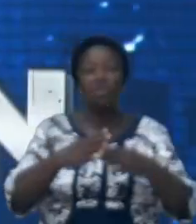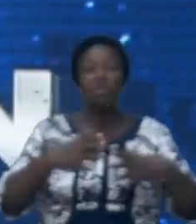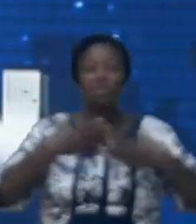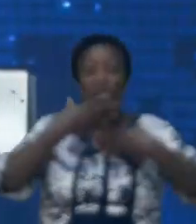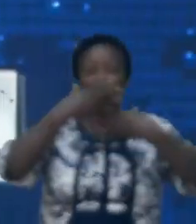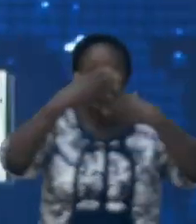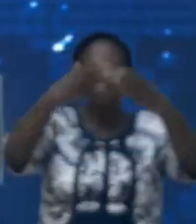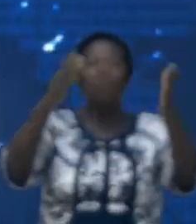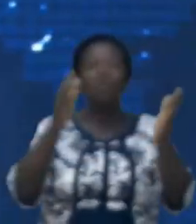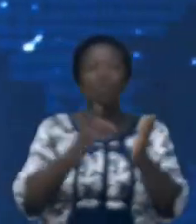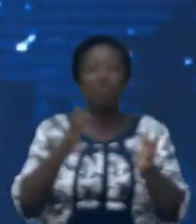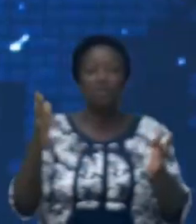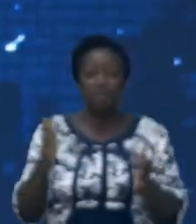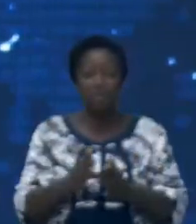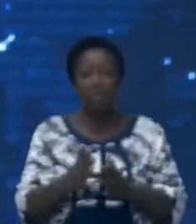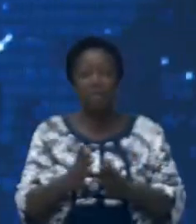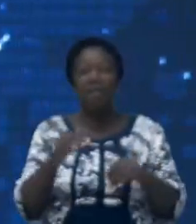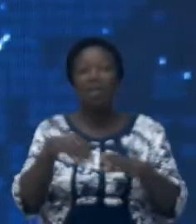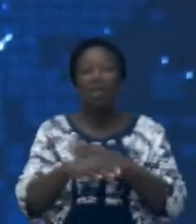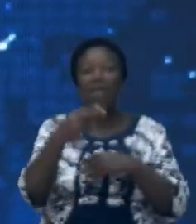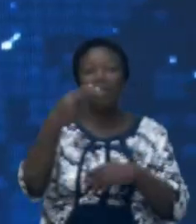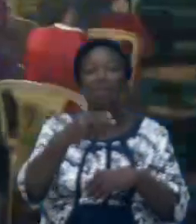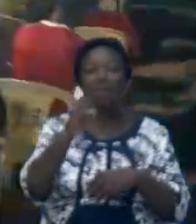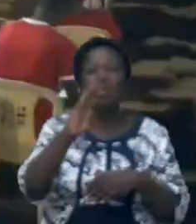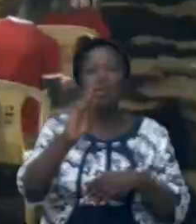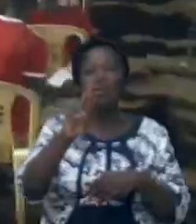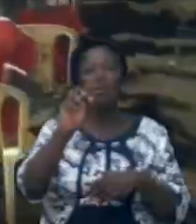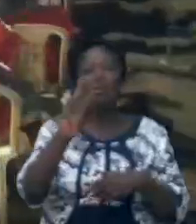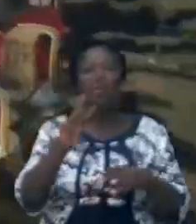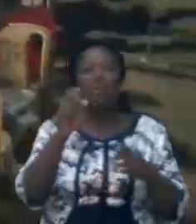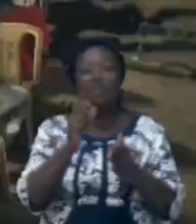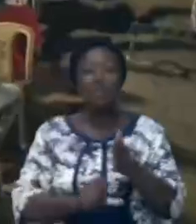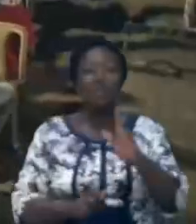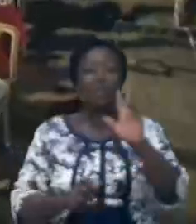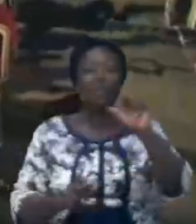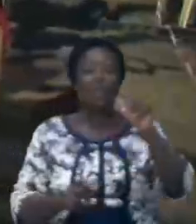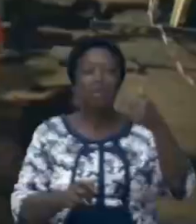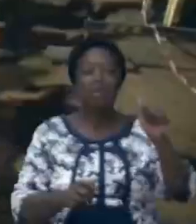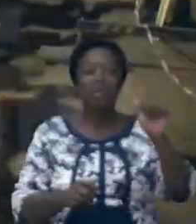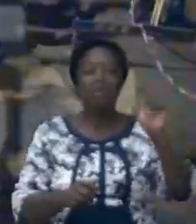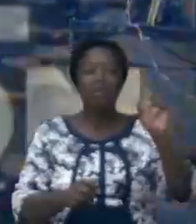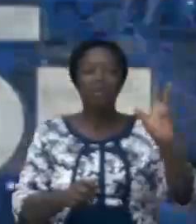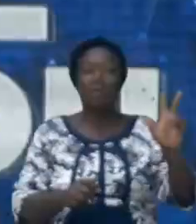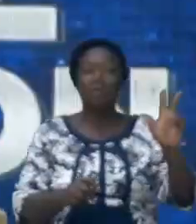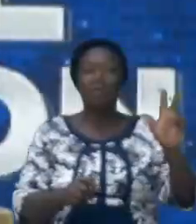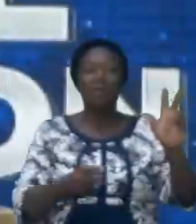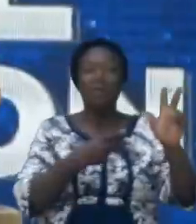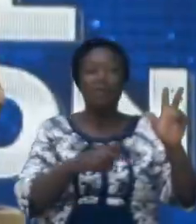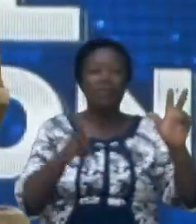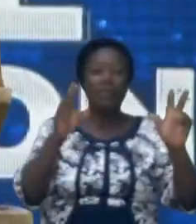jésus quelques pluies jésus re hébreu chapitre xiii